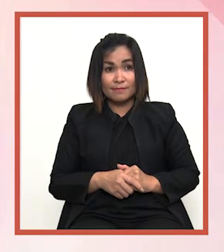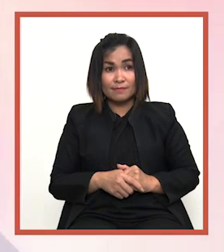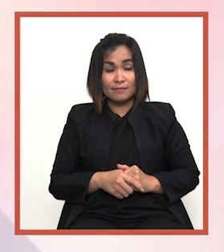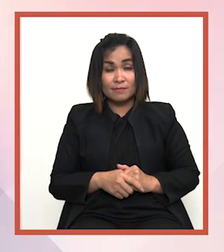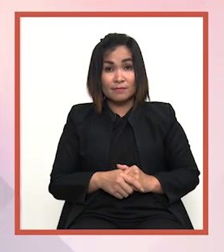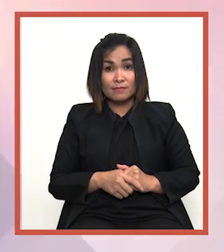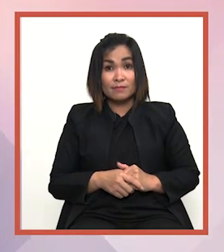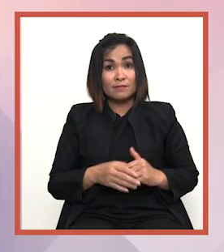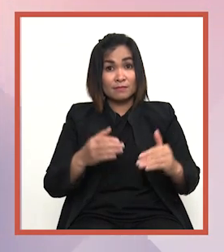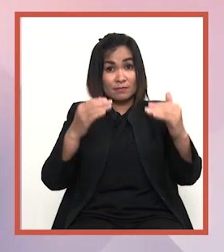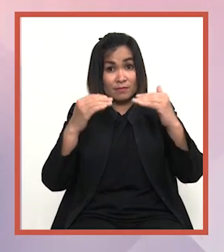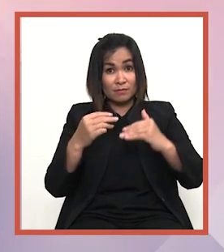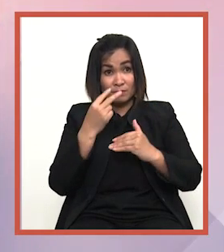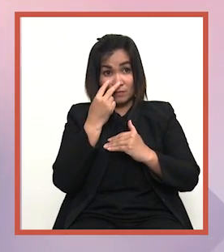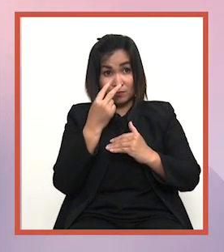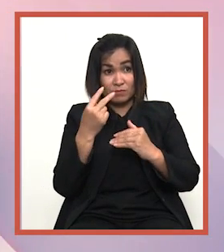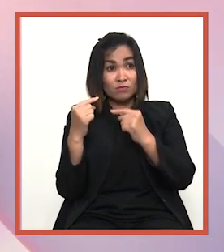มาดูสวิตช์ถัดไปครับ